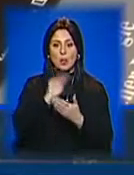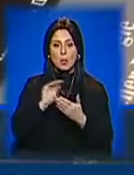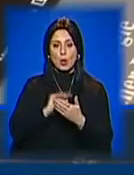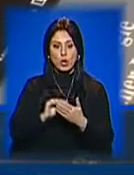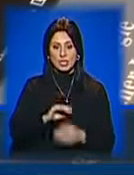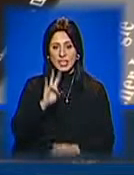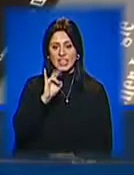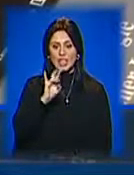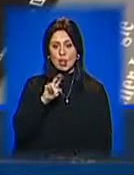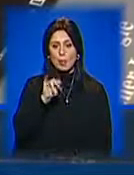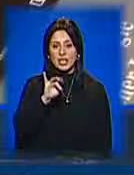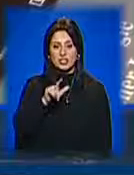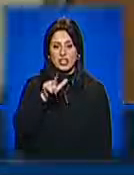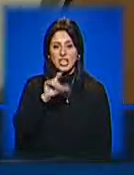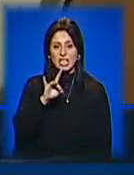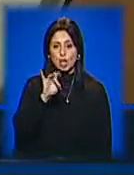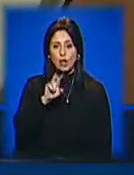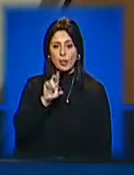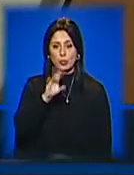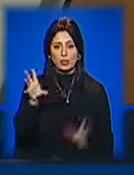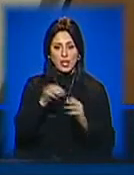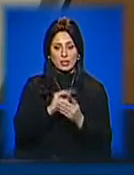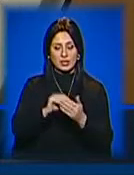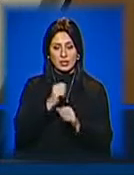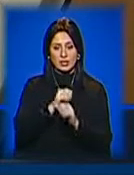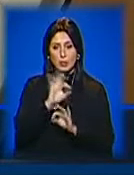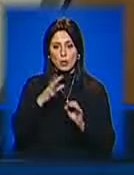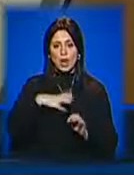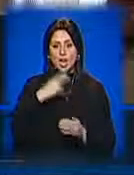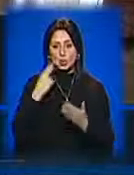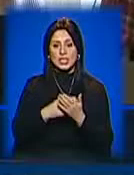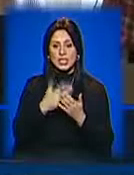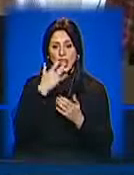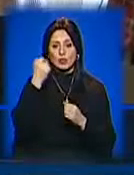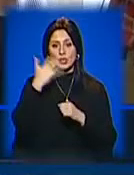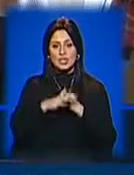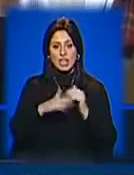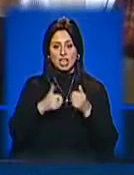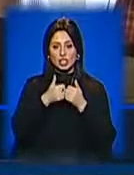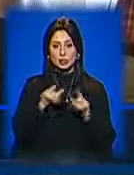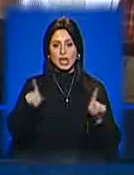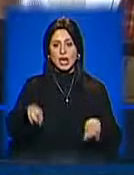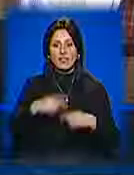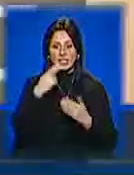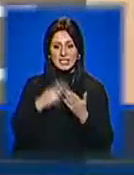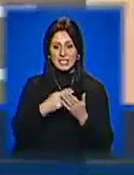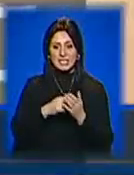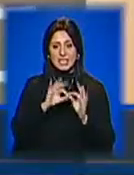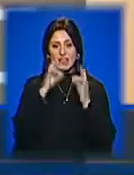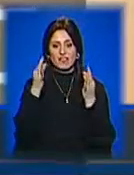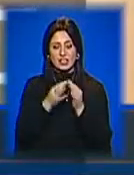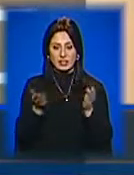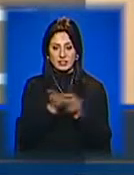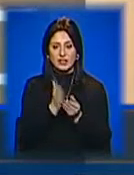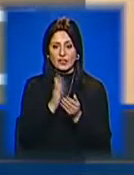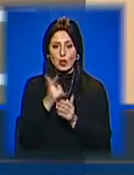ანთოლოგია ნინო პაპიაშვილმა და გერტ რობერტ გრიუნერმა შეადგინეს. პროექტი ქართული წიგნის ეროვნული ცენტრის ხელშეწყობით განხორციელდა. წიგნთან აუდიო დისკიც